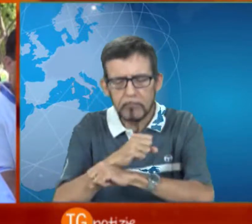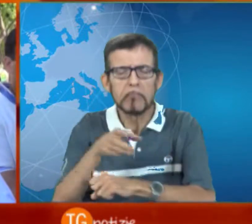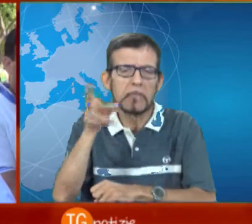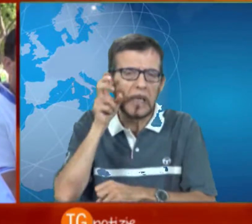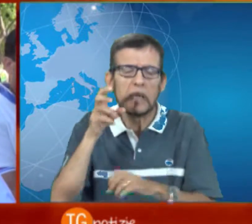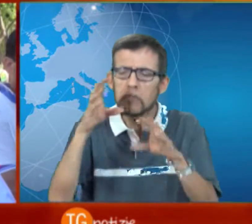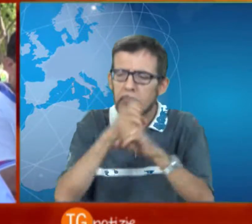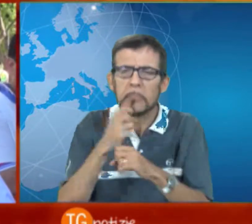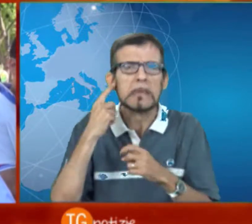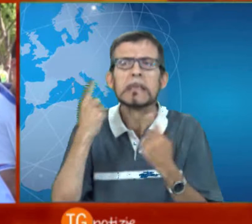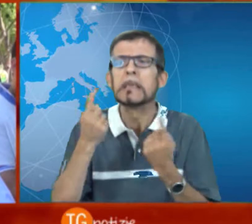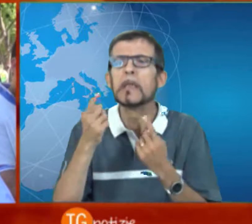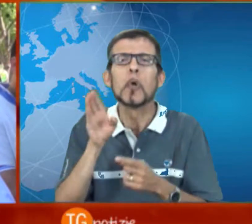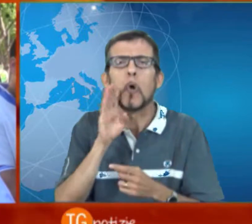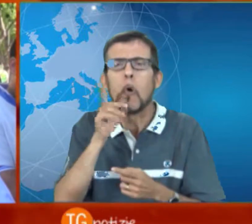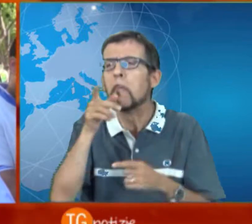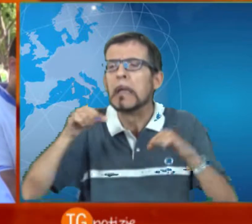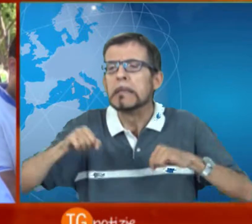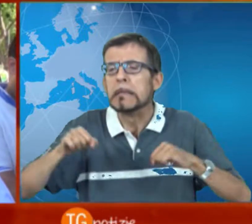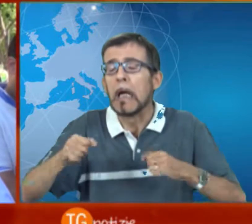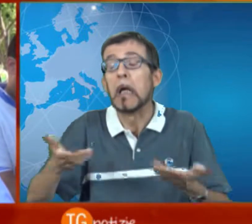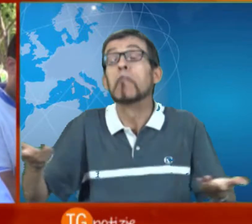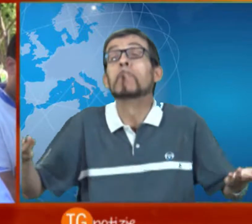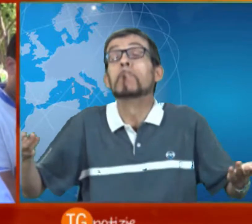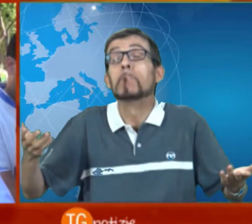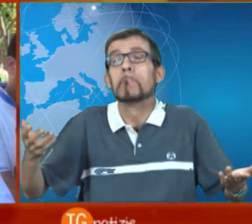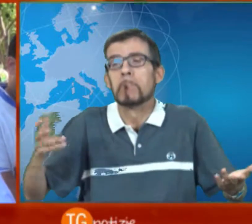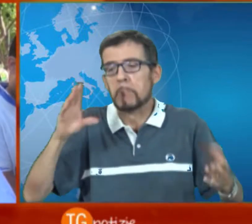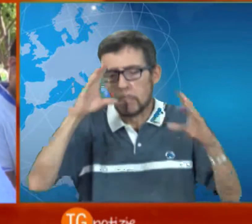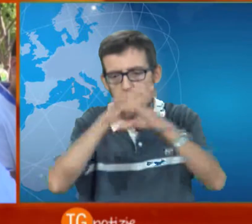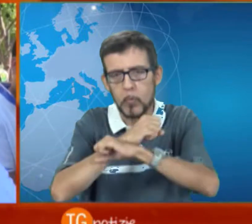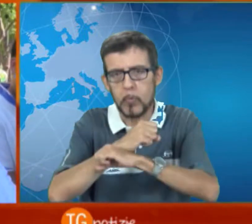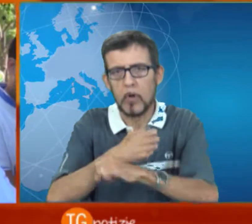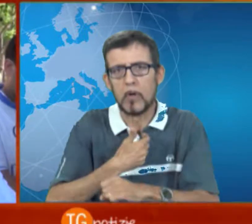come sta, lo so come sta, però